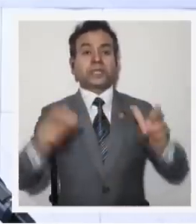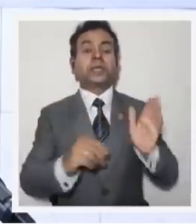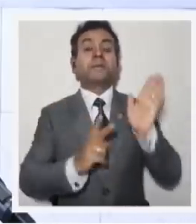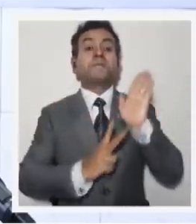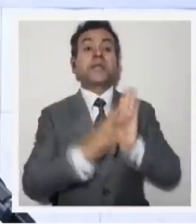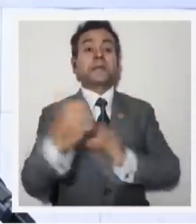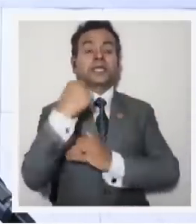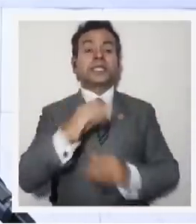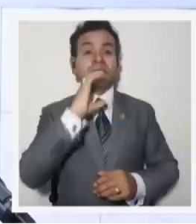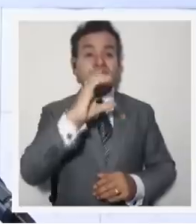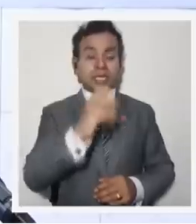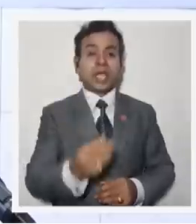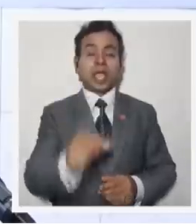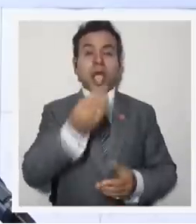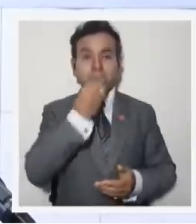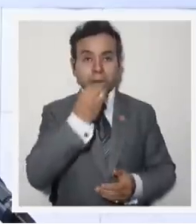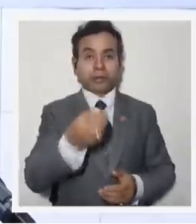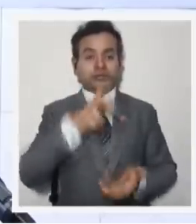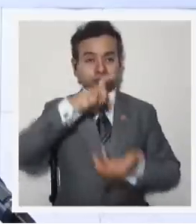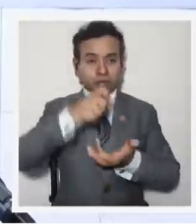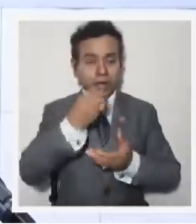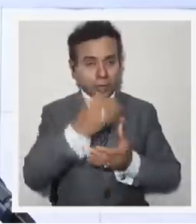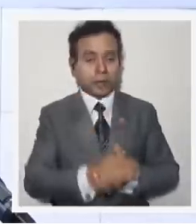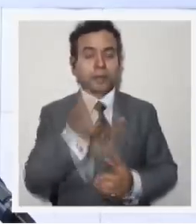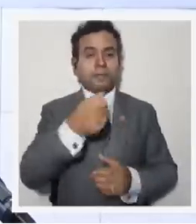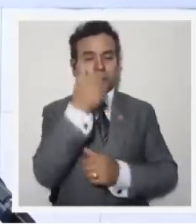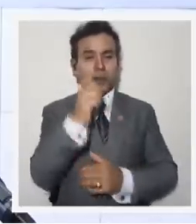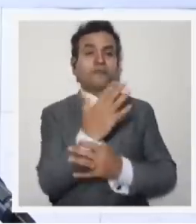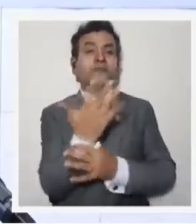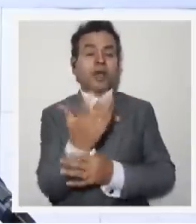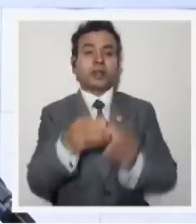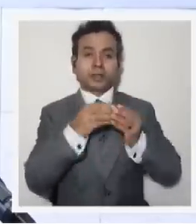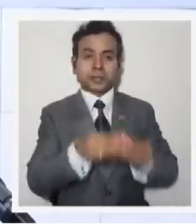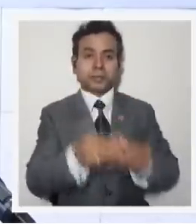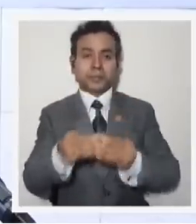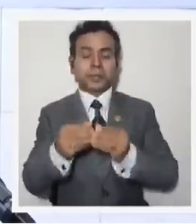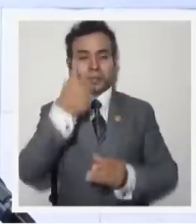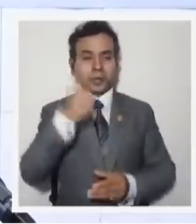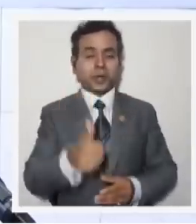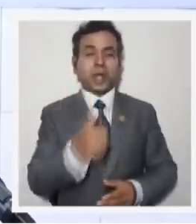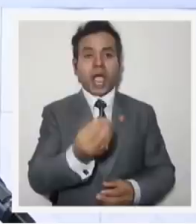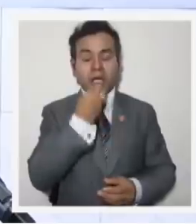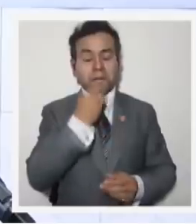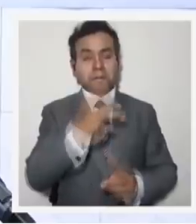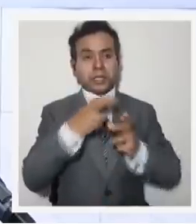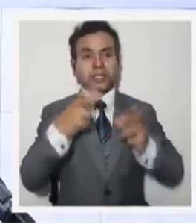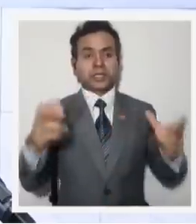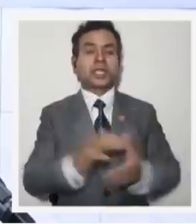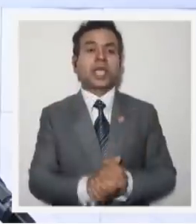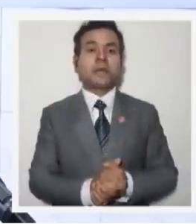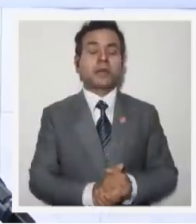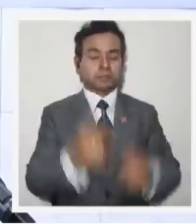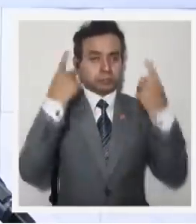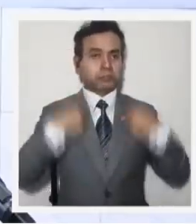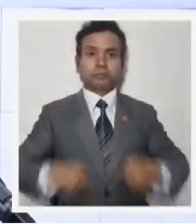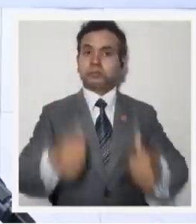পানি খাই, তরল খাবার খাই, ভিটামিন সি সমৃদ্ধ ফলমূল শাকসবজি এগুলো আমরা খাই এবং আমাদের